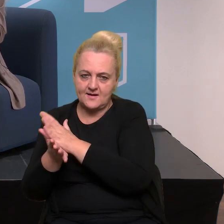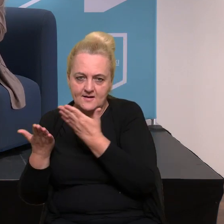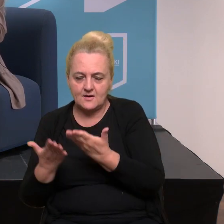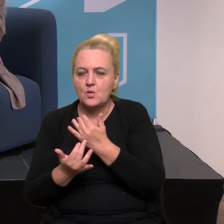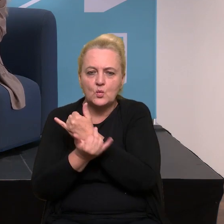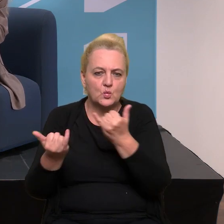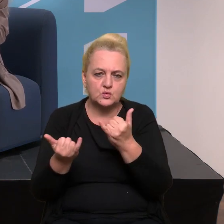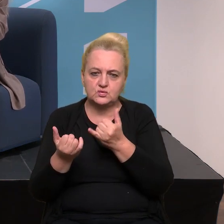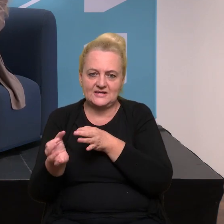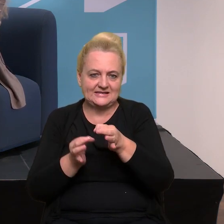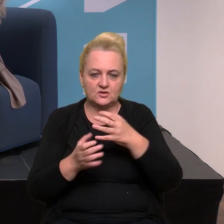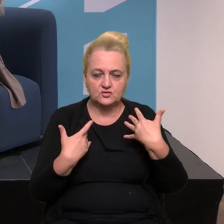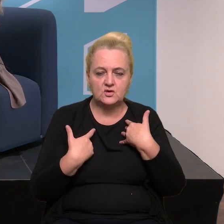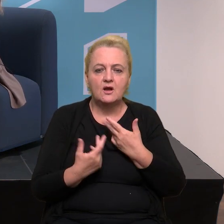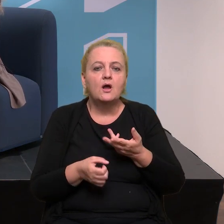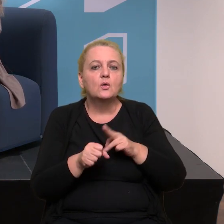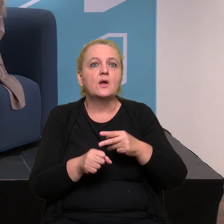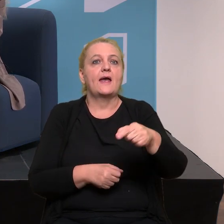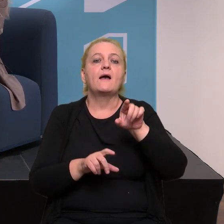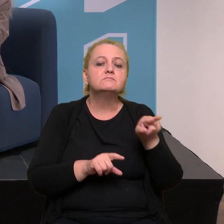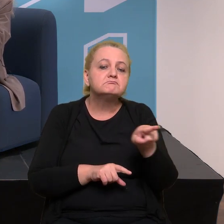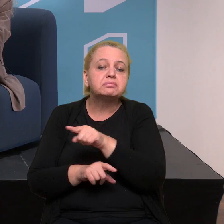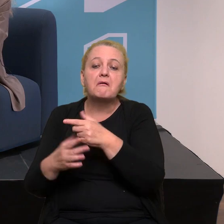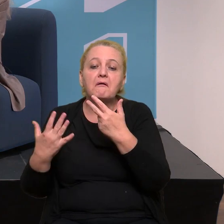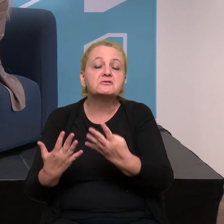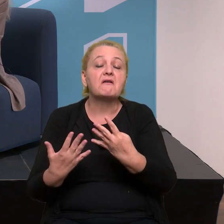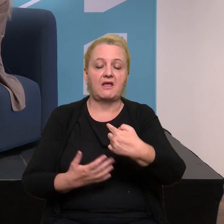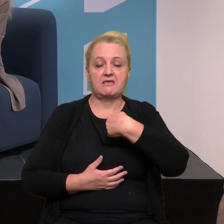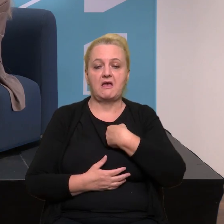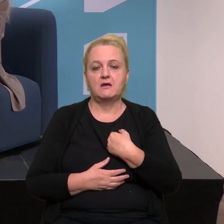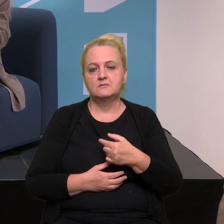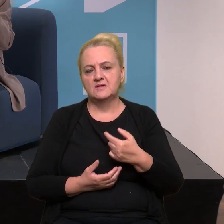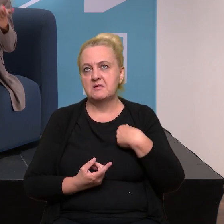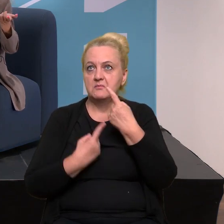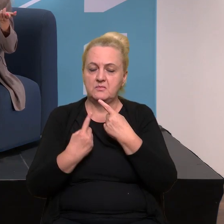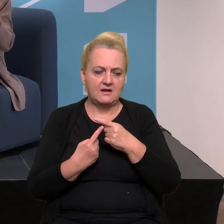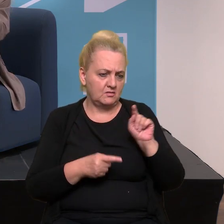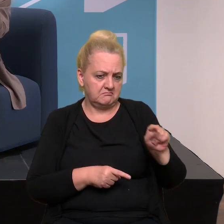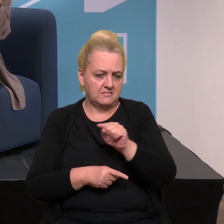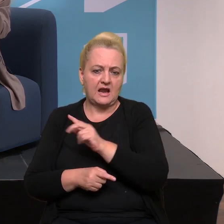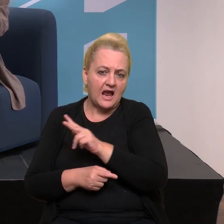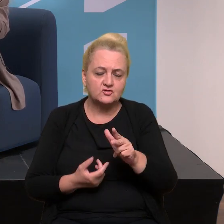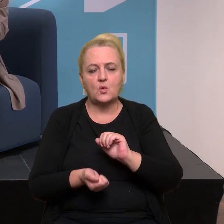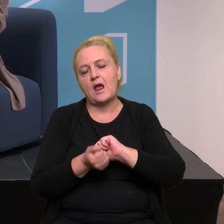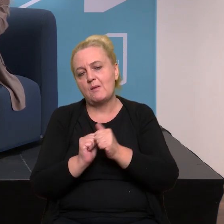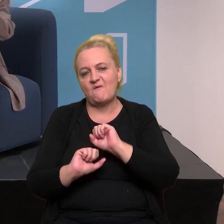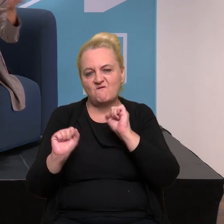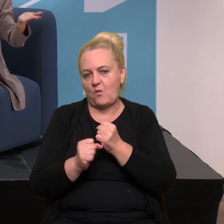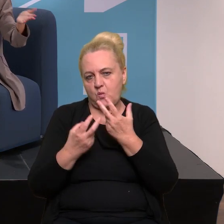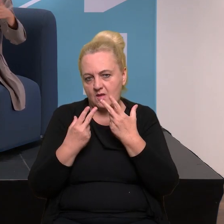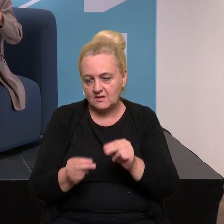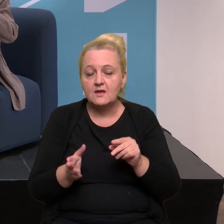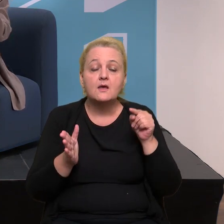różne losy. Najczęstsze pytanie, którą z tych postaci jesteś ty? Myślałam sobie, no jestem wszystkimi lub żadną. Wreszcie